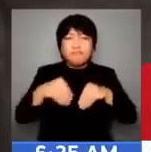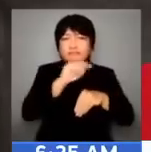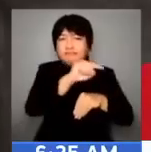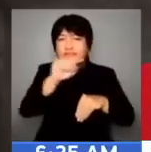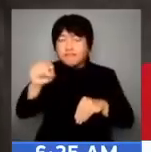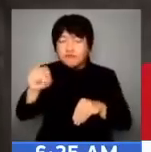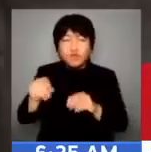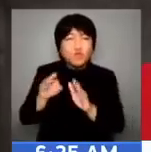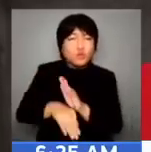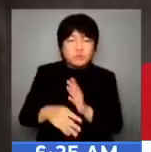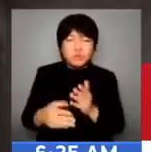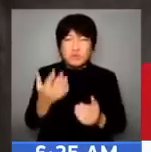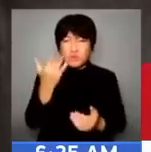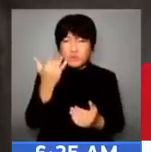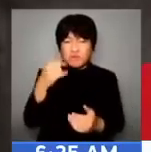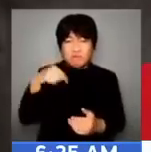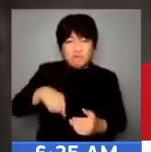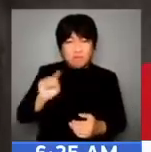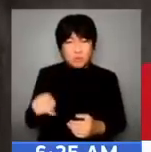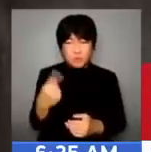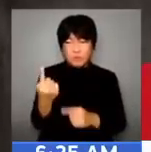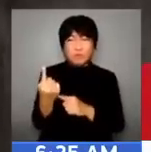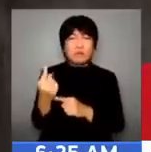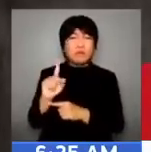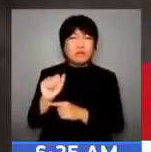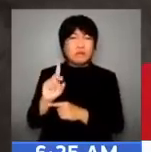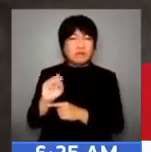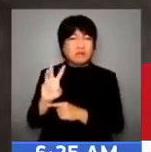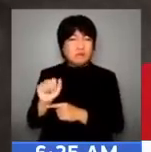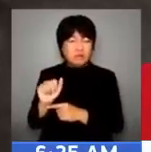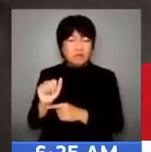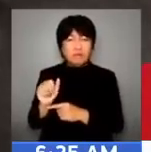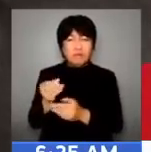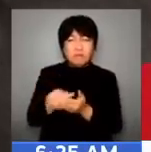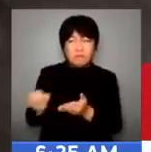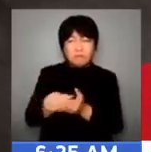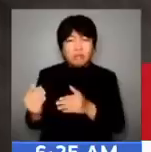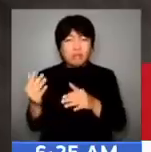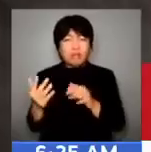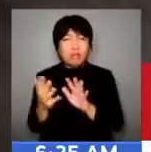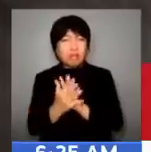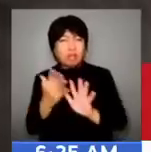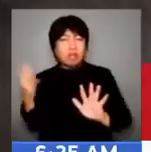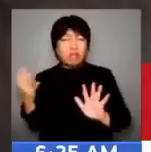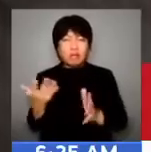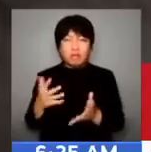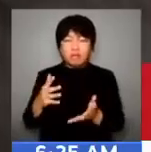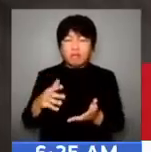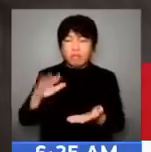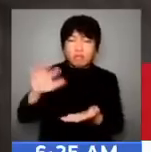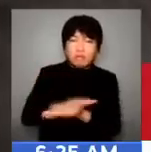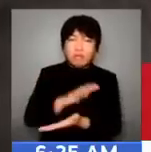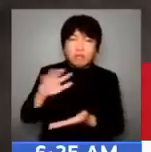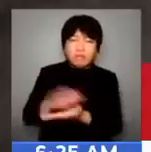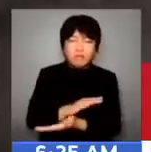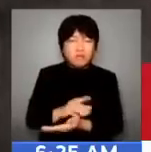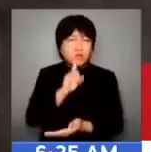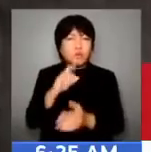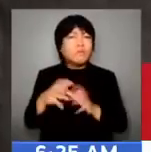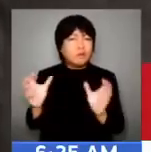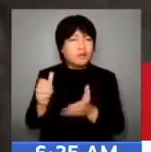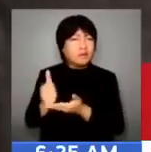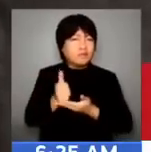na makakabili ka, pero maubusan, ganun, magkakatulong. Malaking tulong na sinyo. Malaking tulong po, syempre, sir.